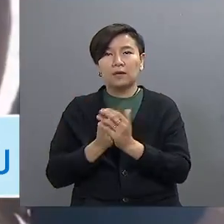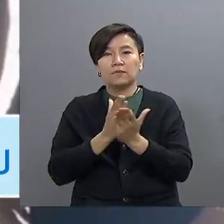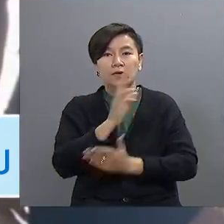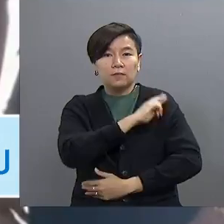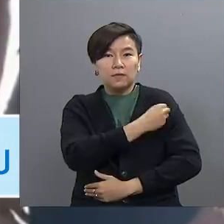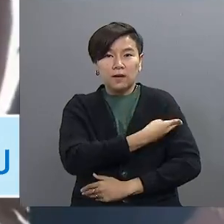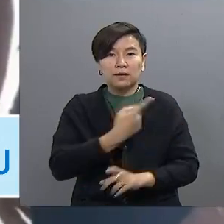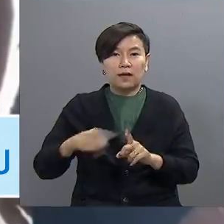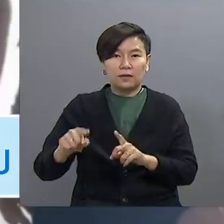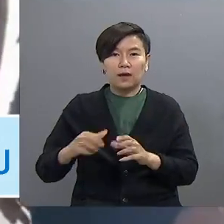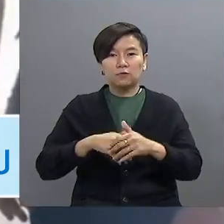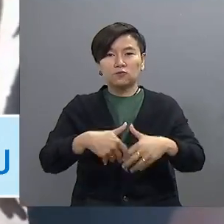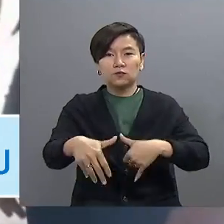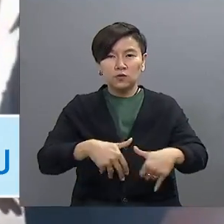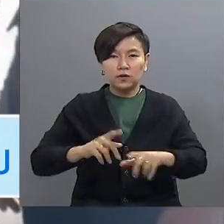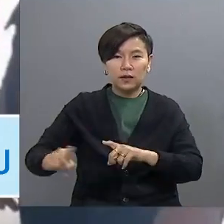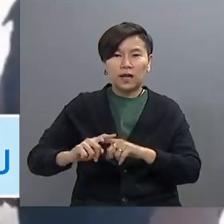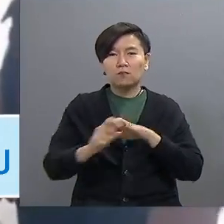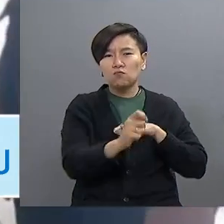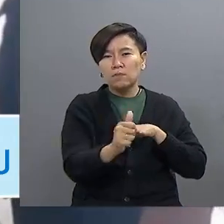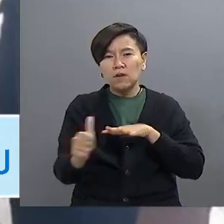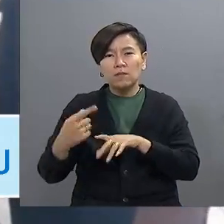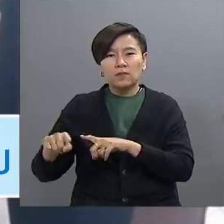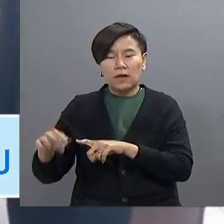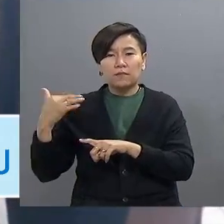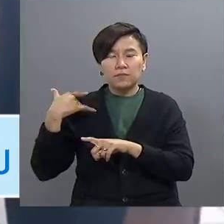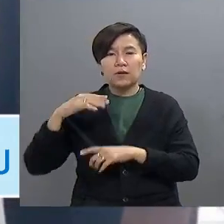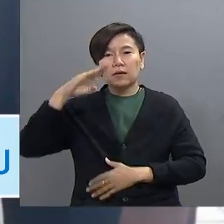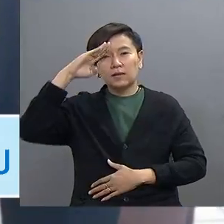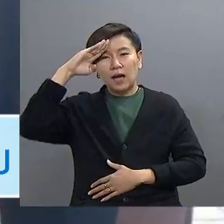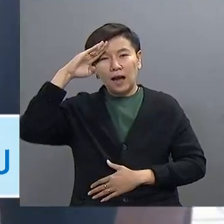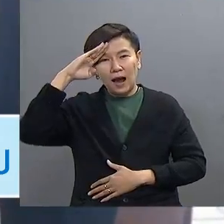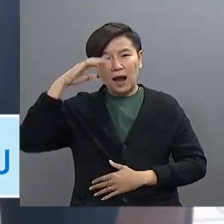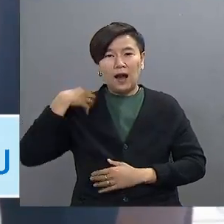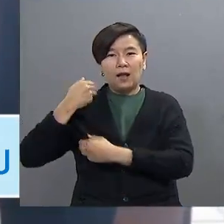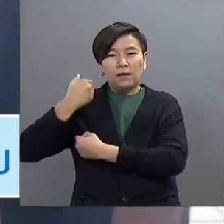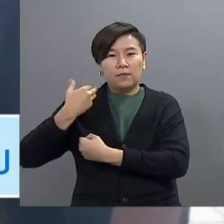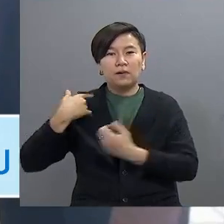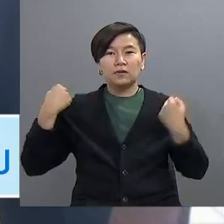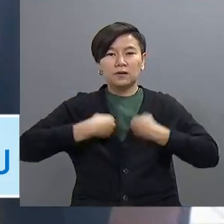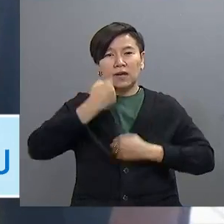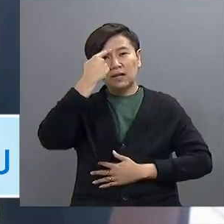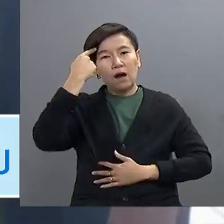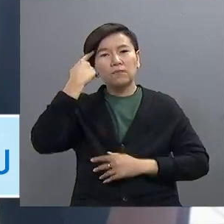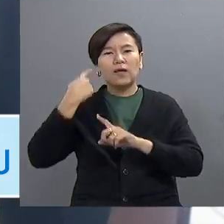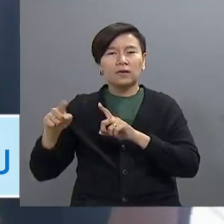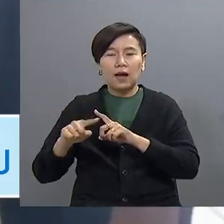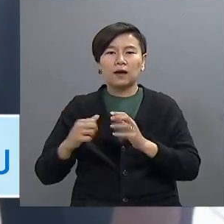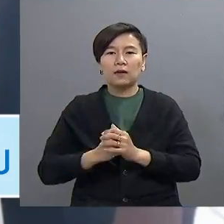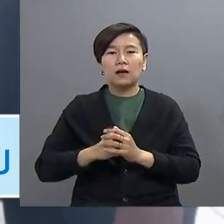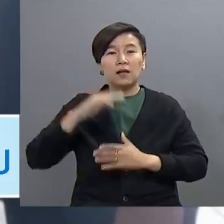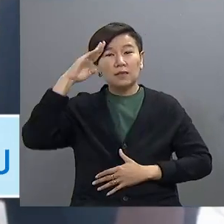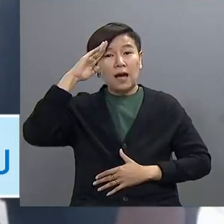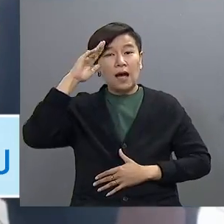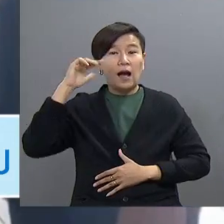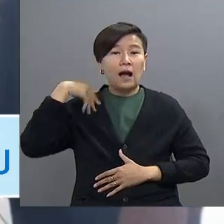ชนนะผู้นำท้องถิ่นต่างๆทหารพรานกองร้อยที่2106หน่วยเฉพาะกิจกรมทหารพรานที่21กองร้อย